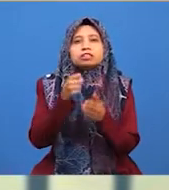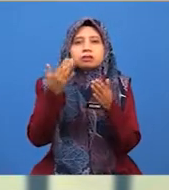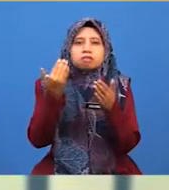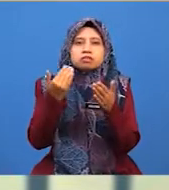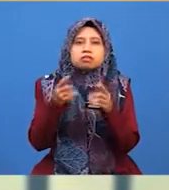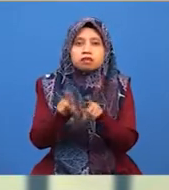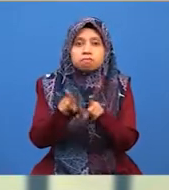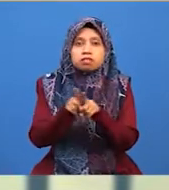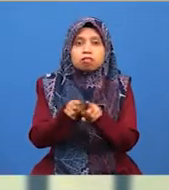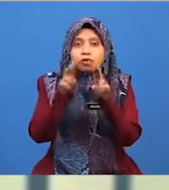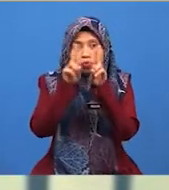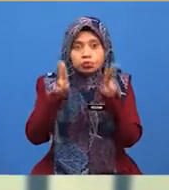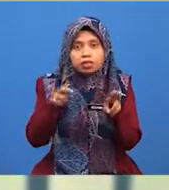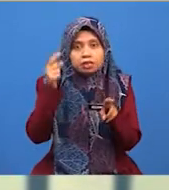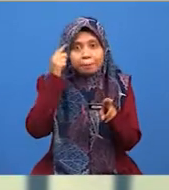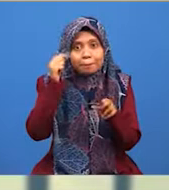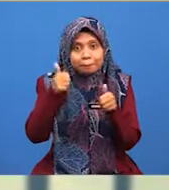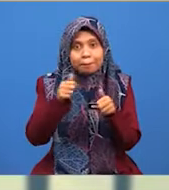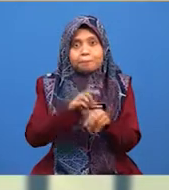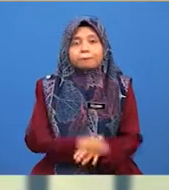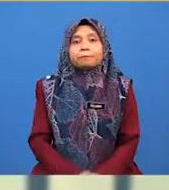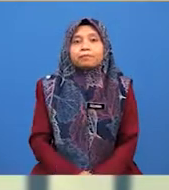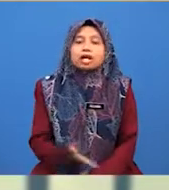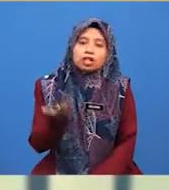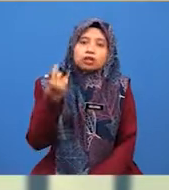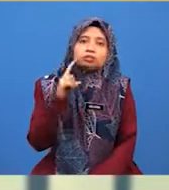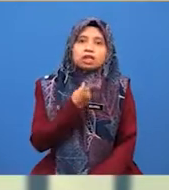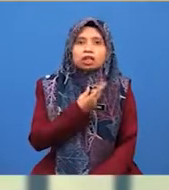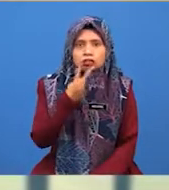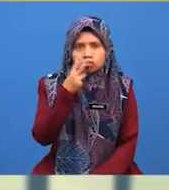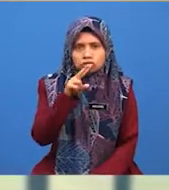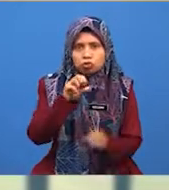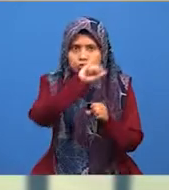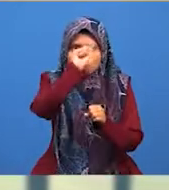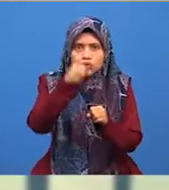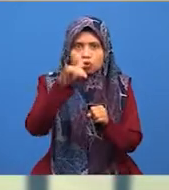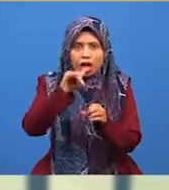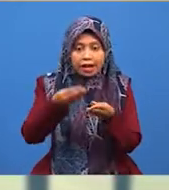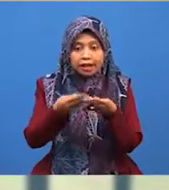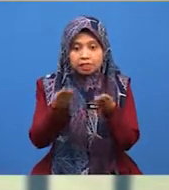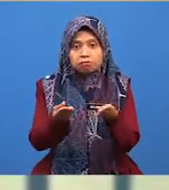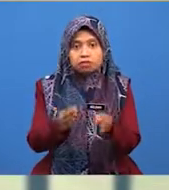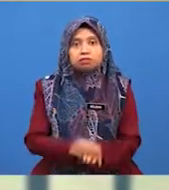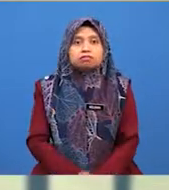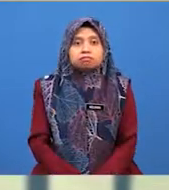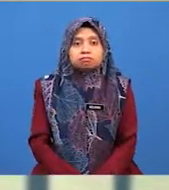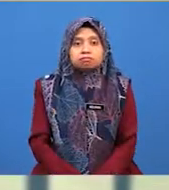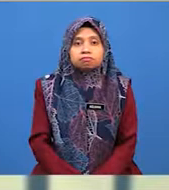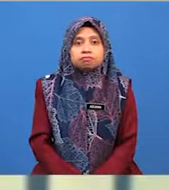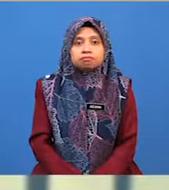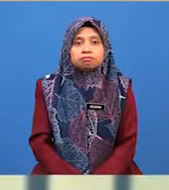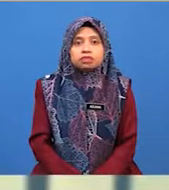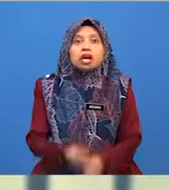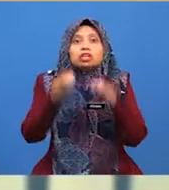sama-sama uji minda kita. Mari kita lihat soalan yang diberikan ini. Baik,